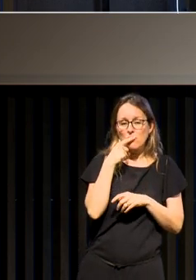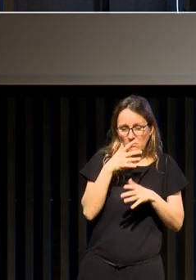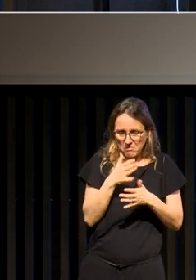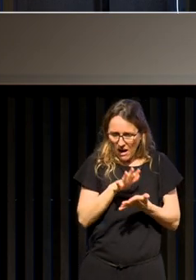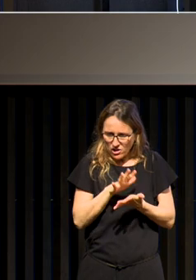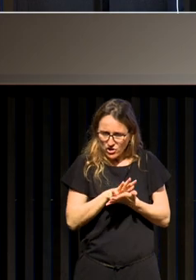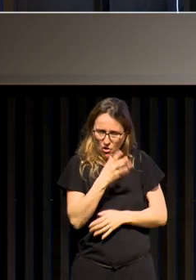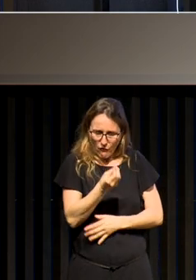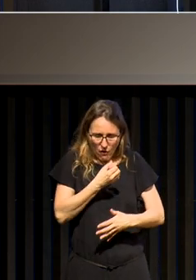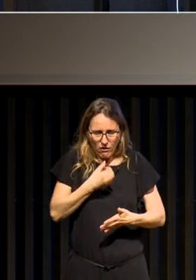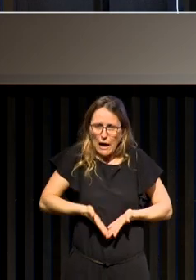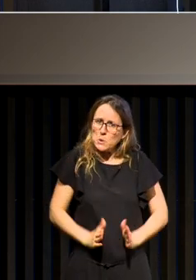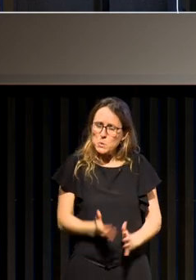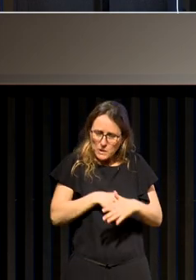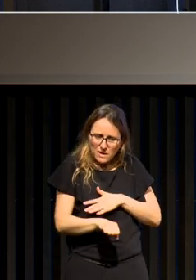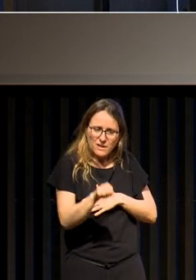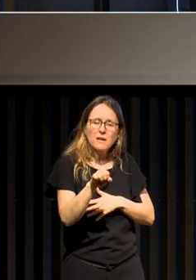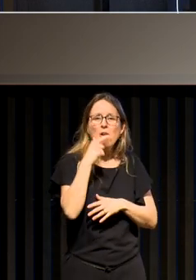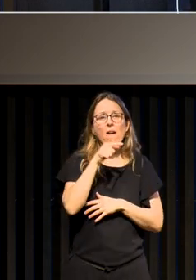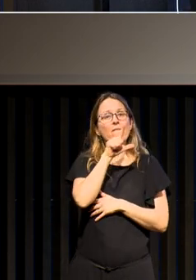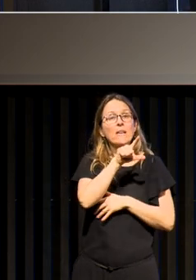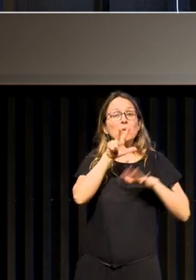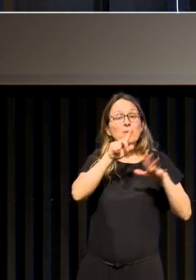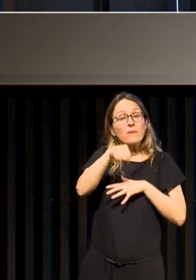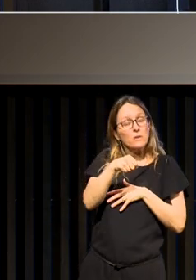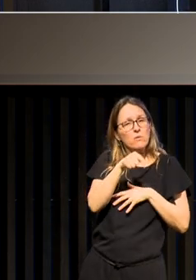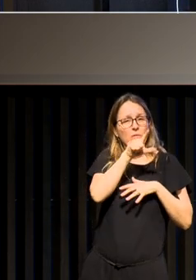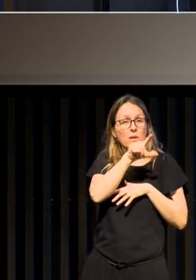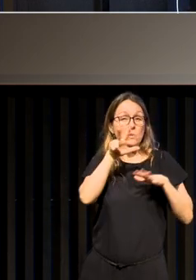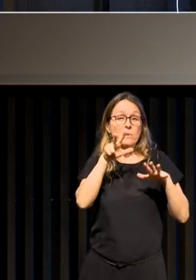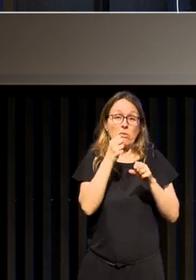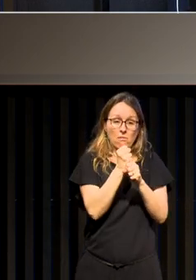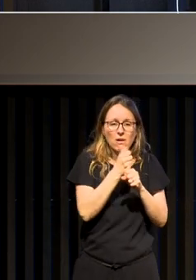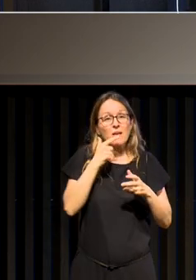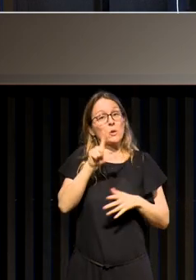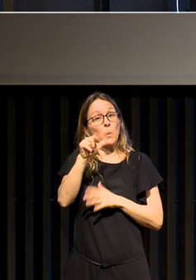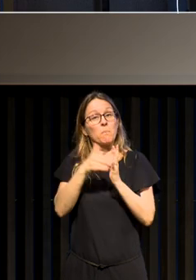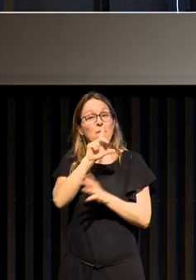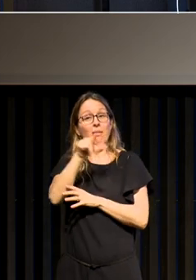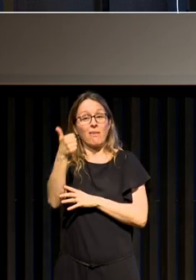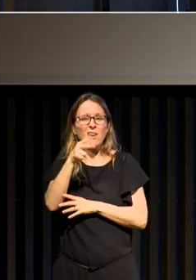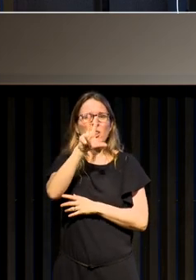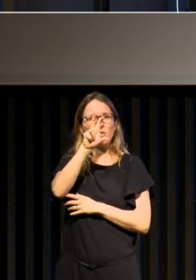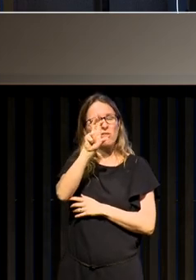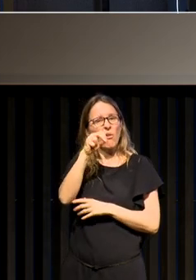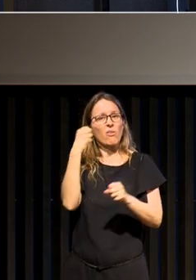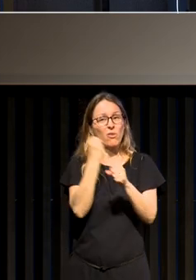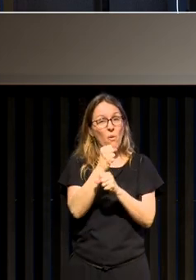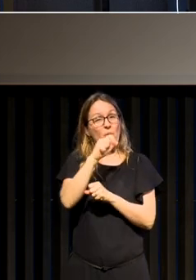l'accouchement était de 28,8 ans et qu'en 2021, il est passé à 30,9 ans.